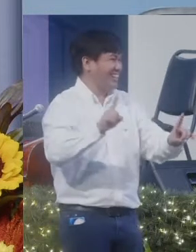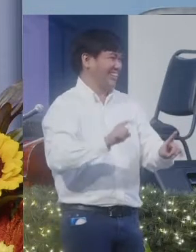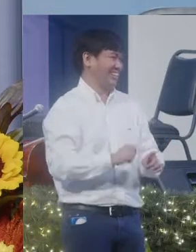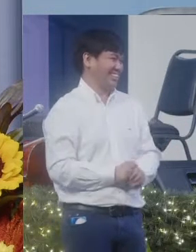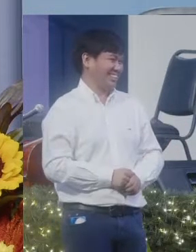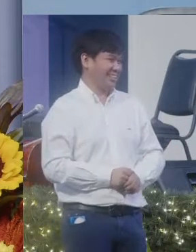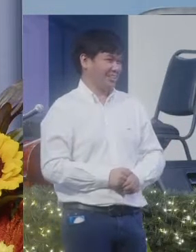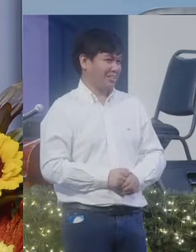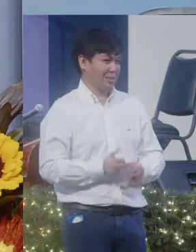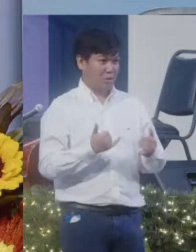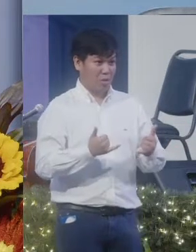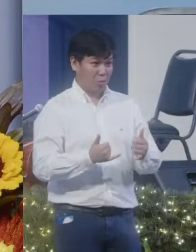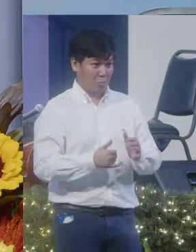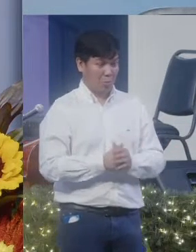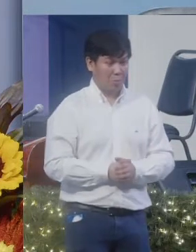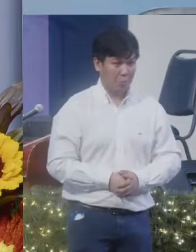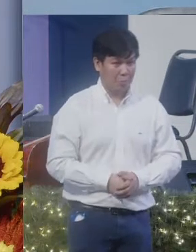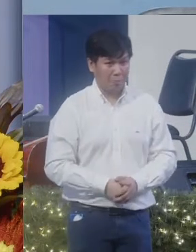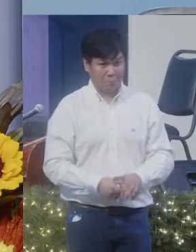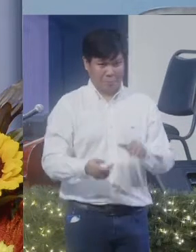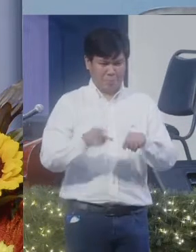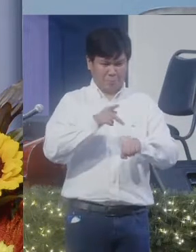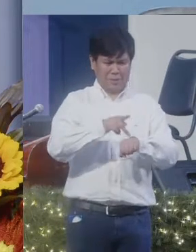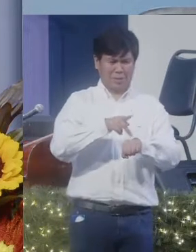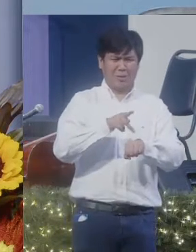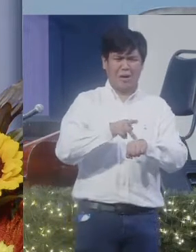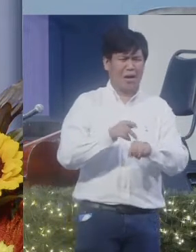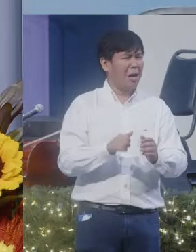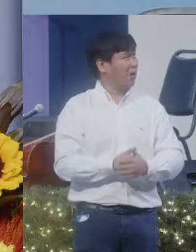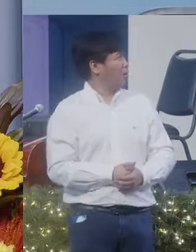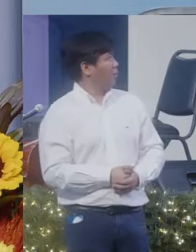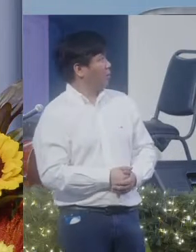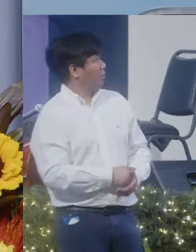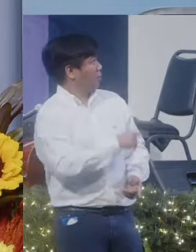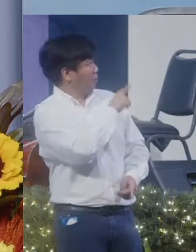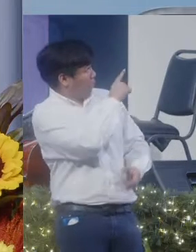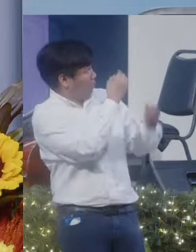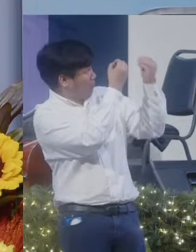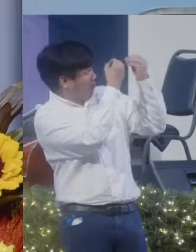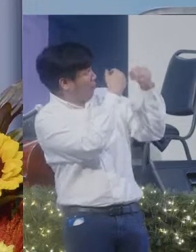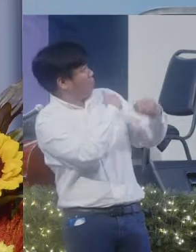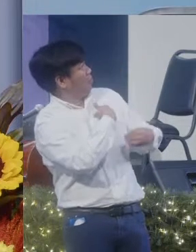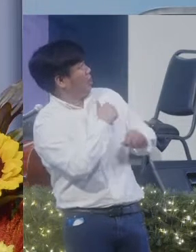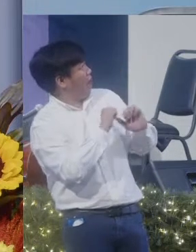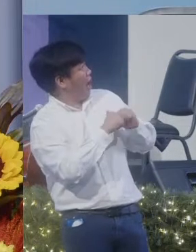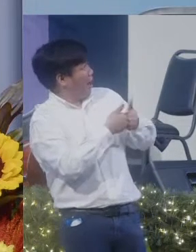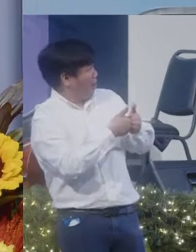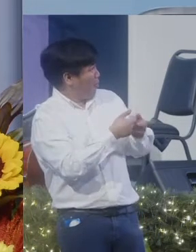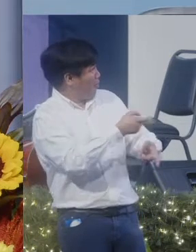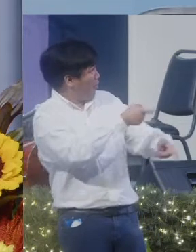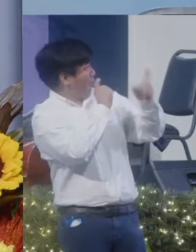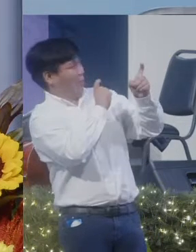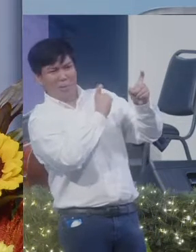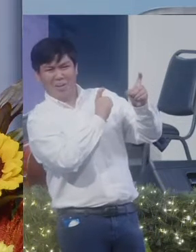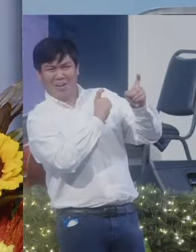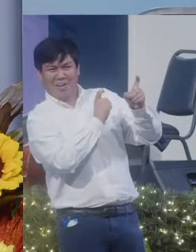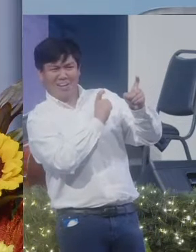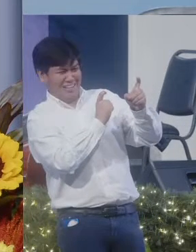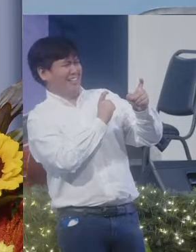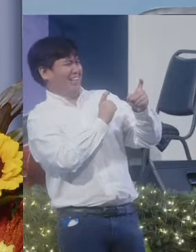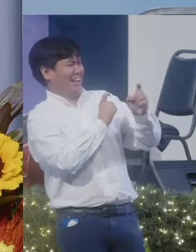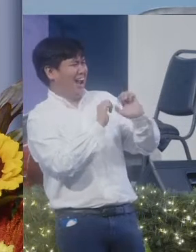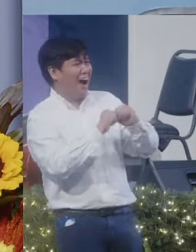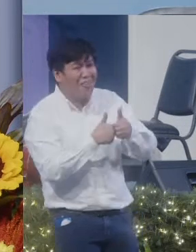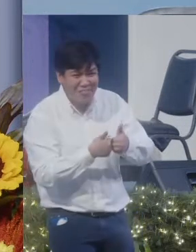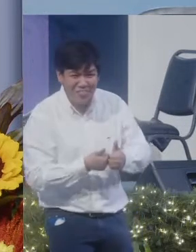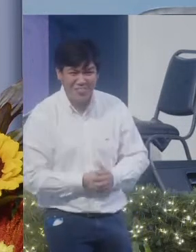Galilee kung papaano humuli ng isda. Hindi ba nakakatawa?